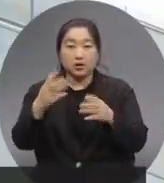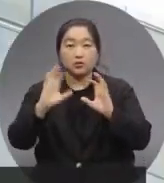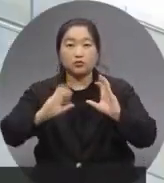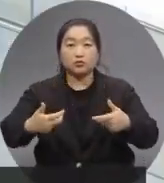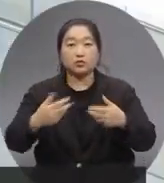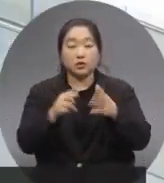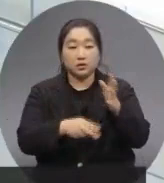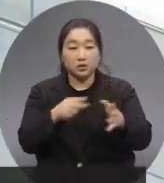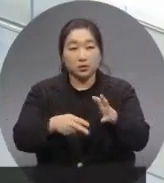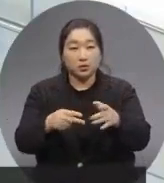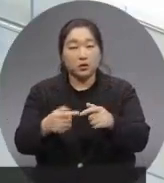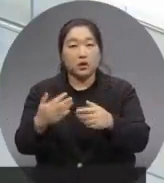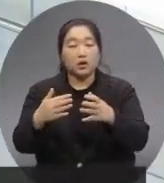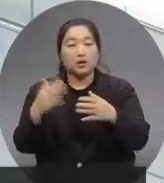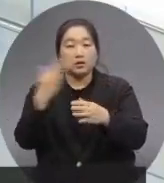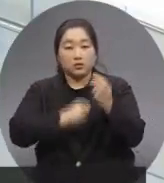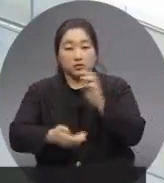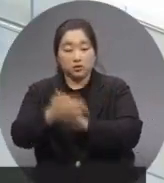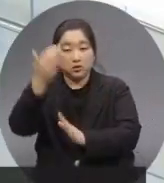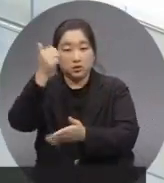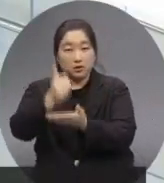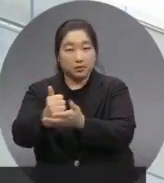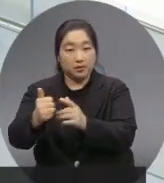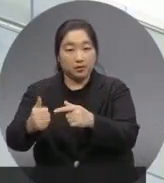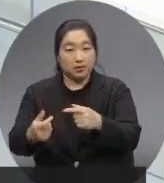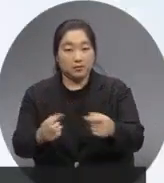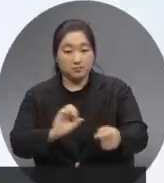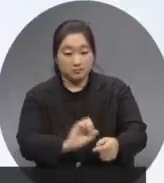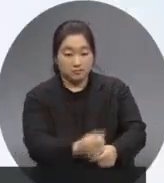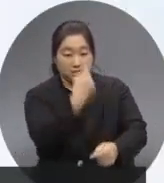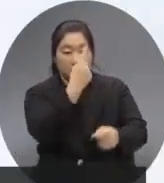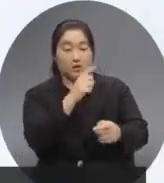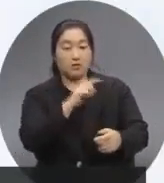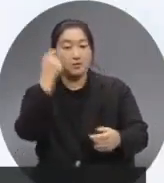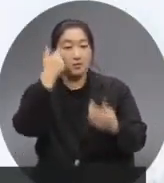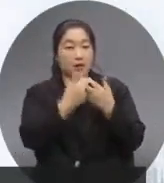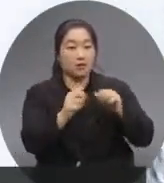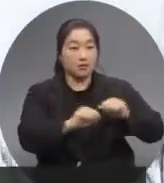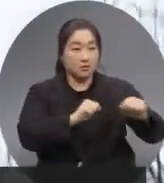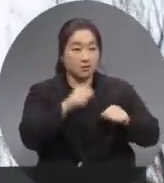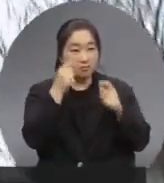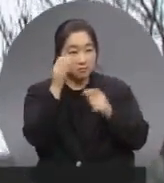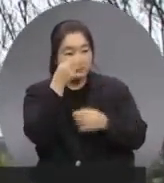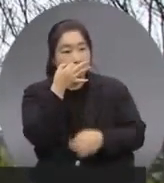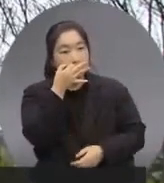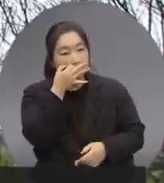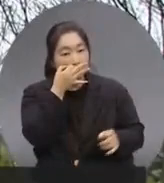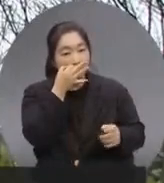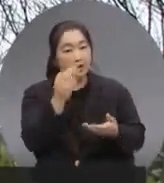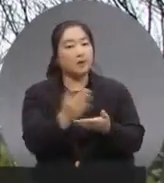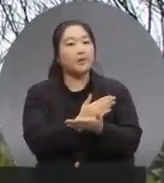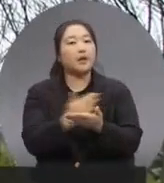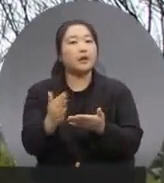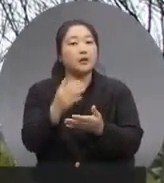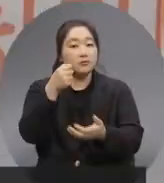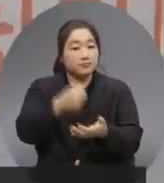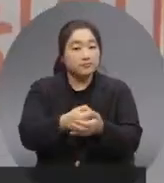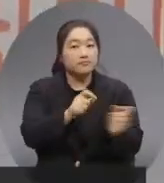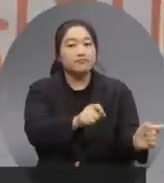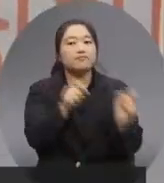국가철도공단은 청주시장의 발언으로 재촉발된 개명 반대 움직임을 주시하며 판단을 유보하고